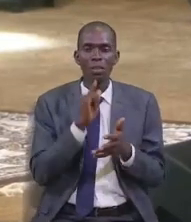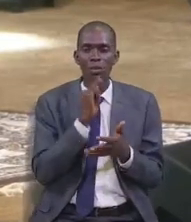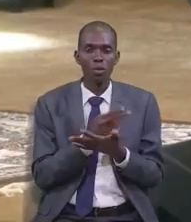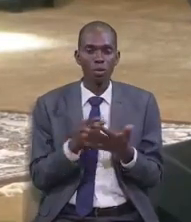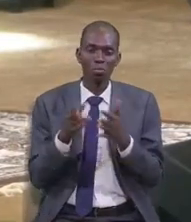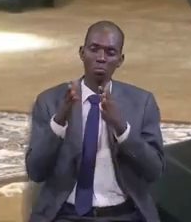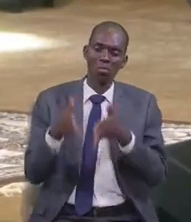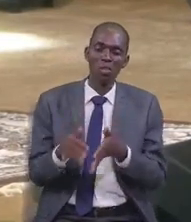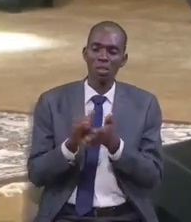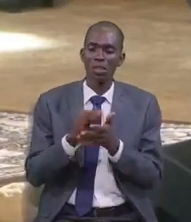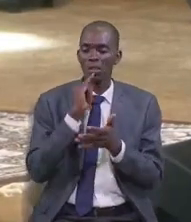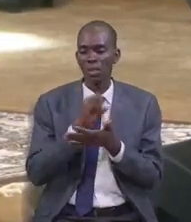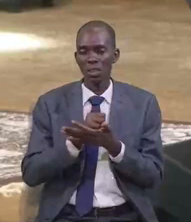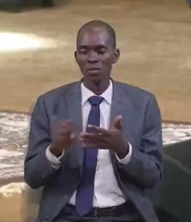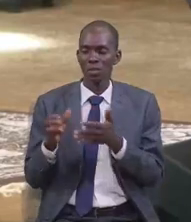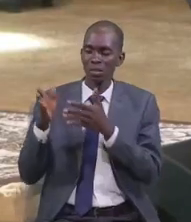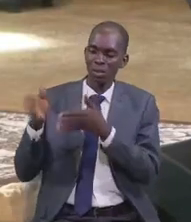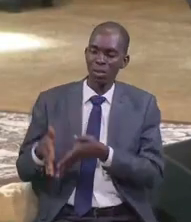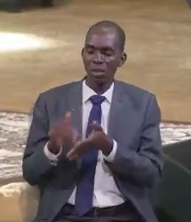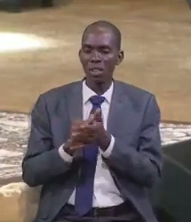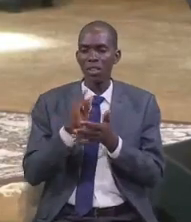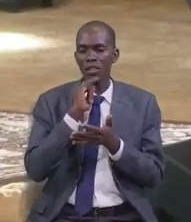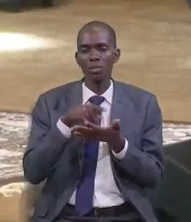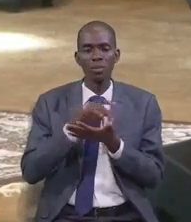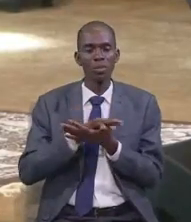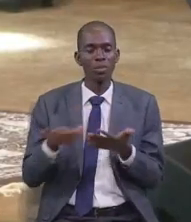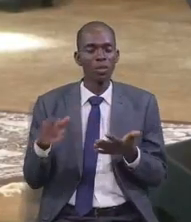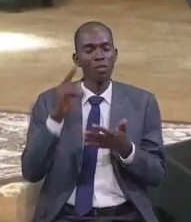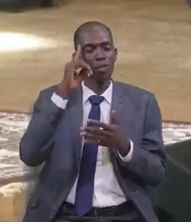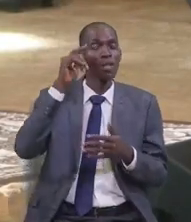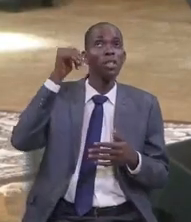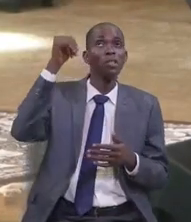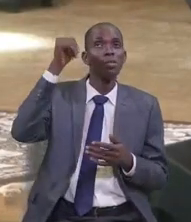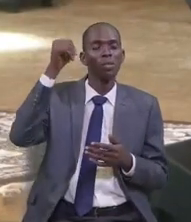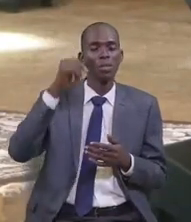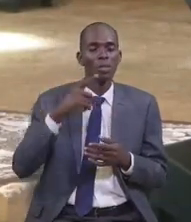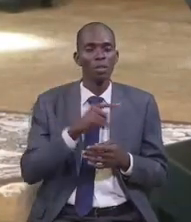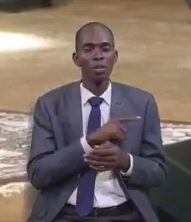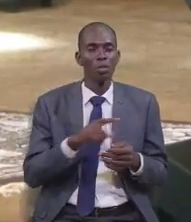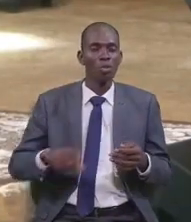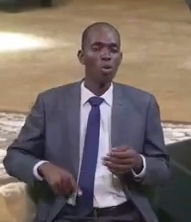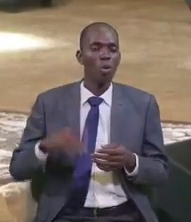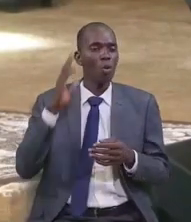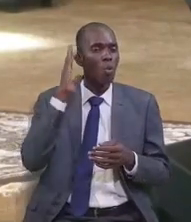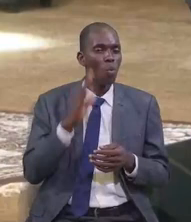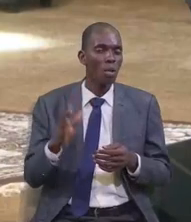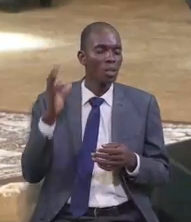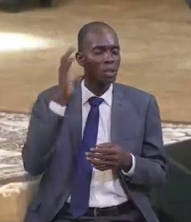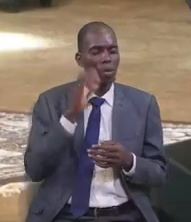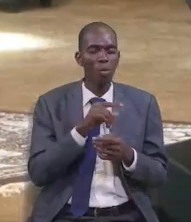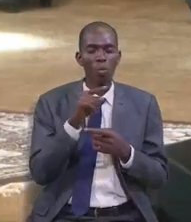Un homme sanctifié. Un homme purifié. L'Éternel entend quand je crie à